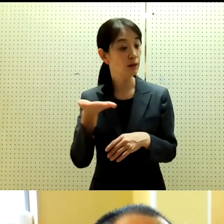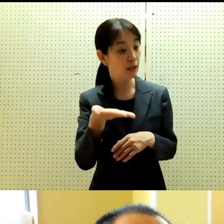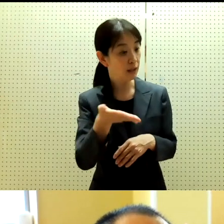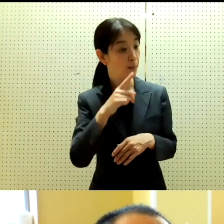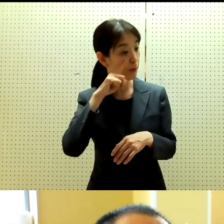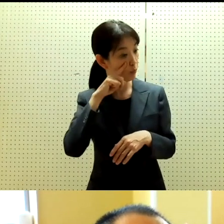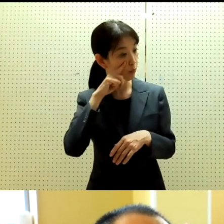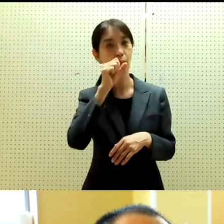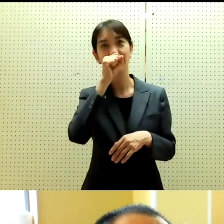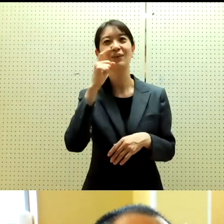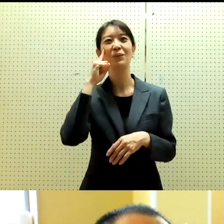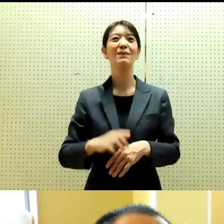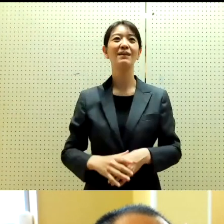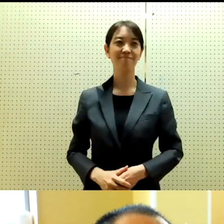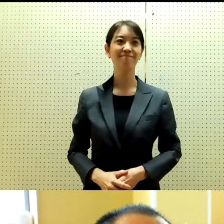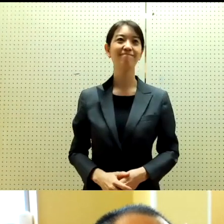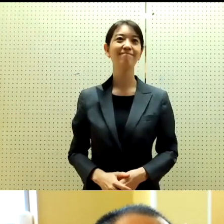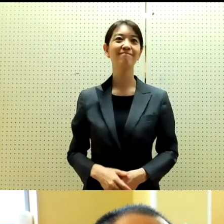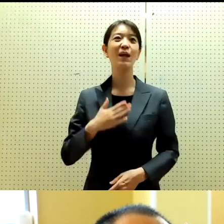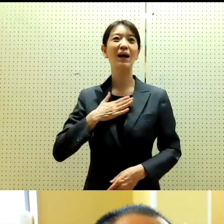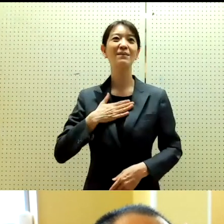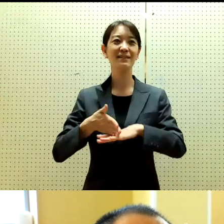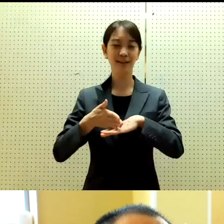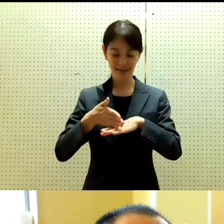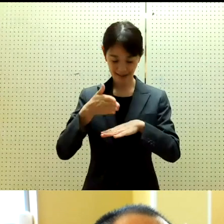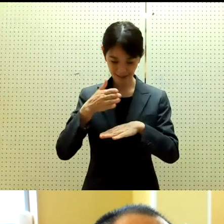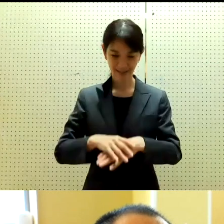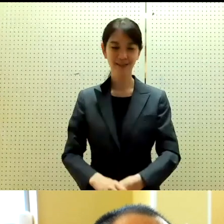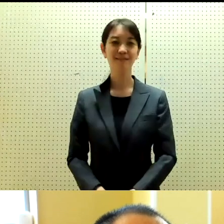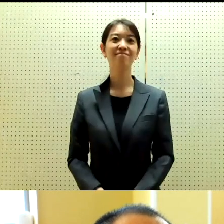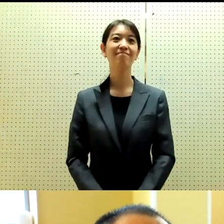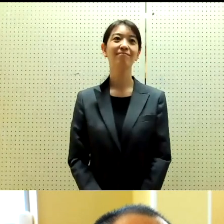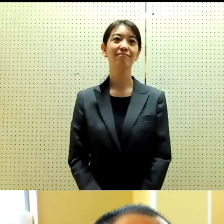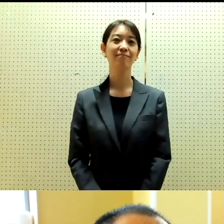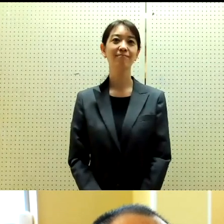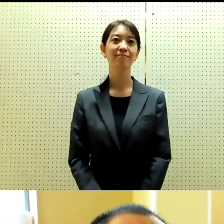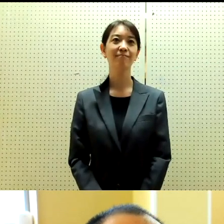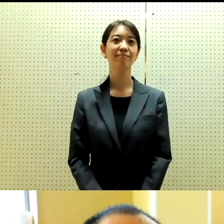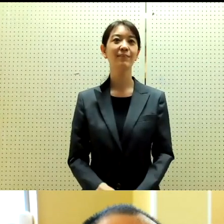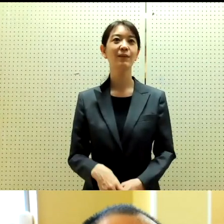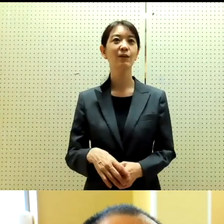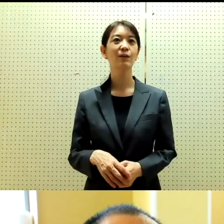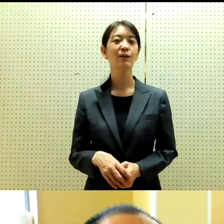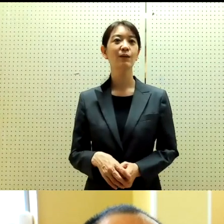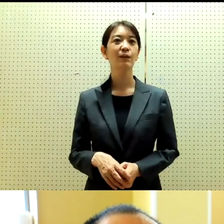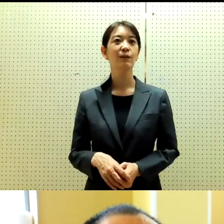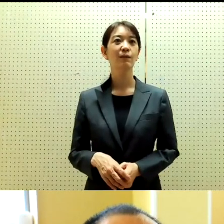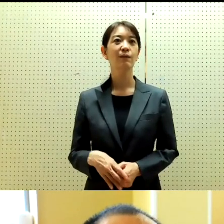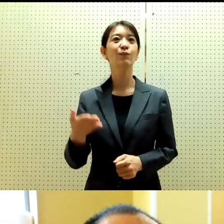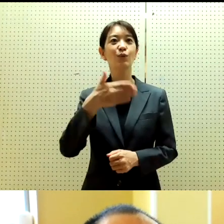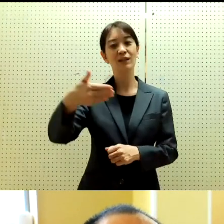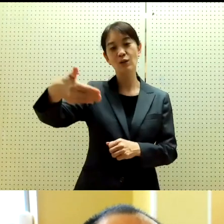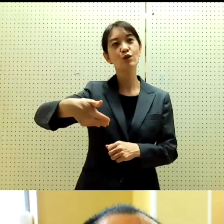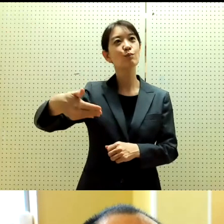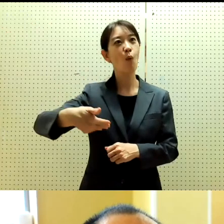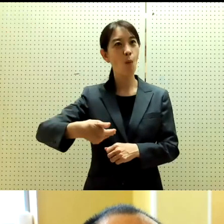はい、わかりました。ありがとうございます。ではですね、もう一つ Q&A でいただい